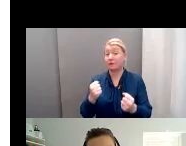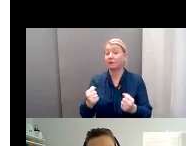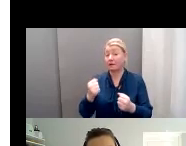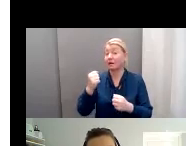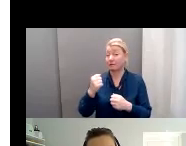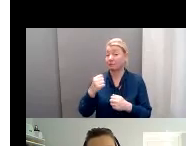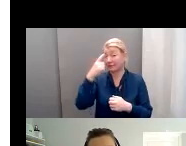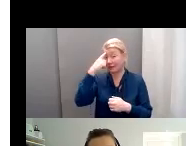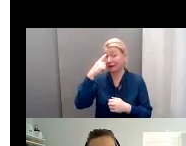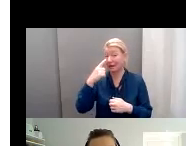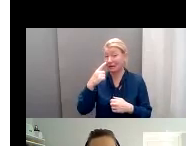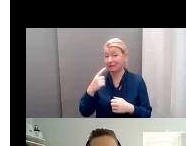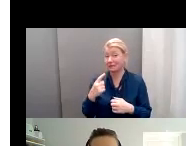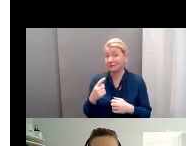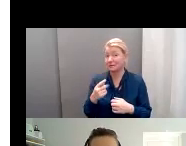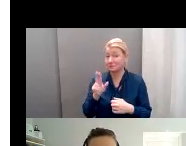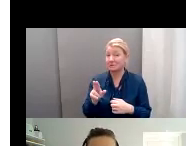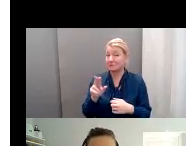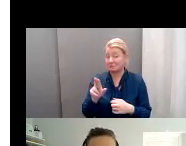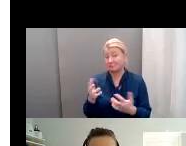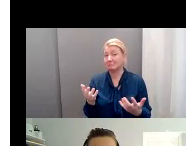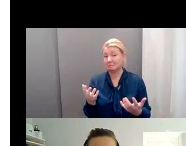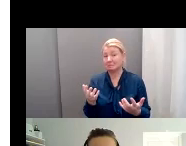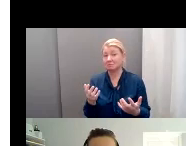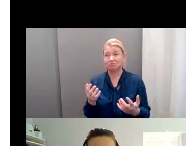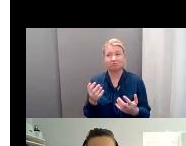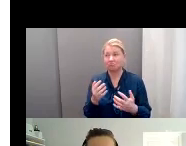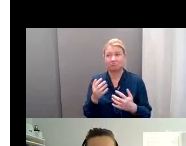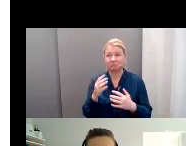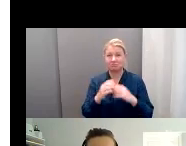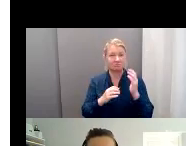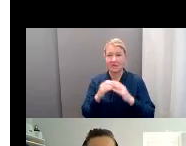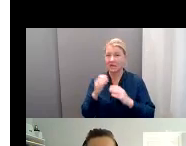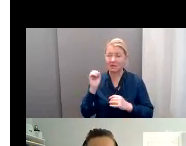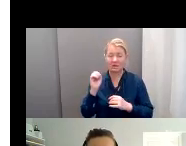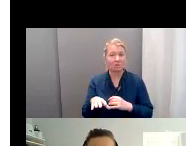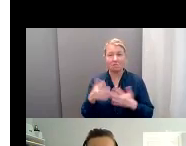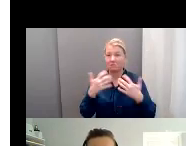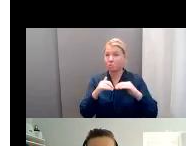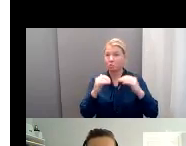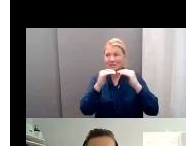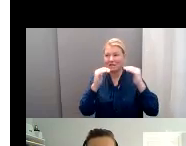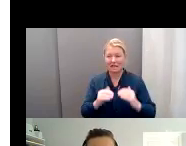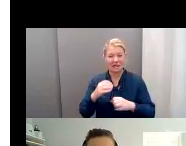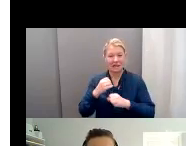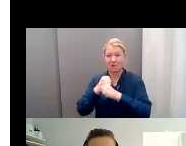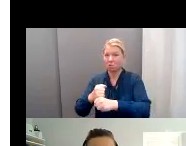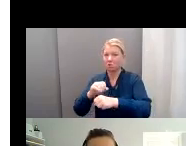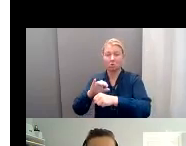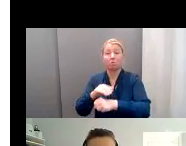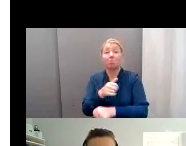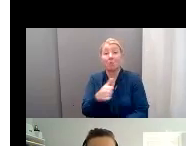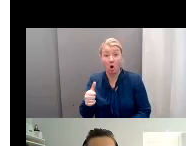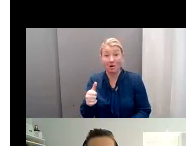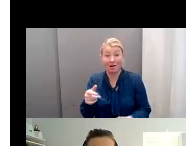i när man tänker på att det handlar inte bara om en funktionsnedsättning eller kronisk sjukdom,